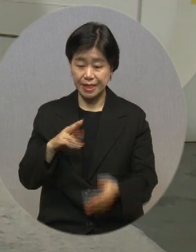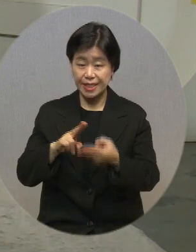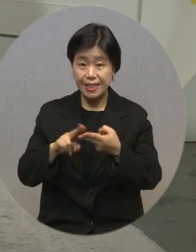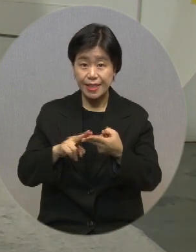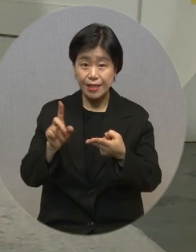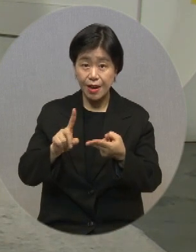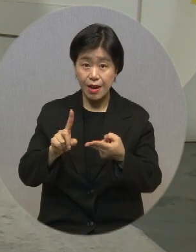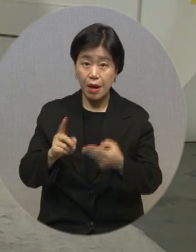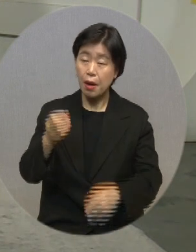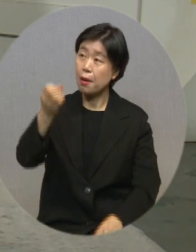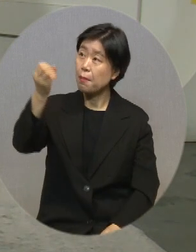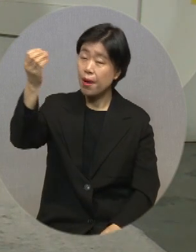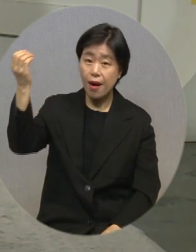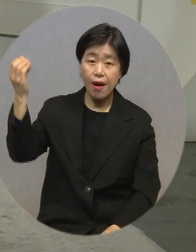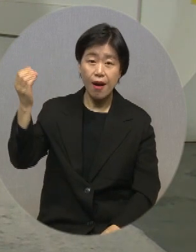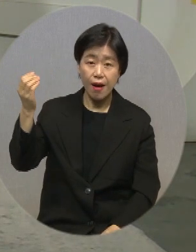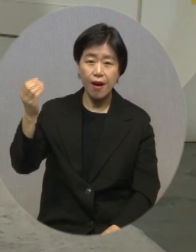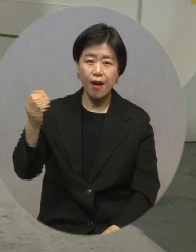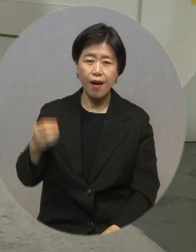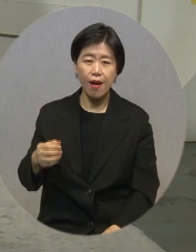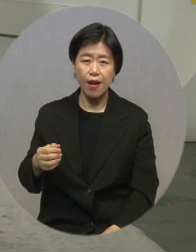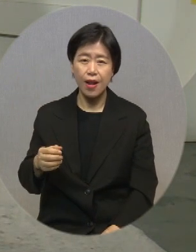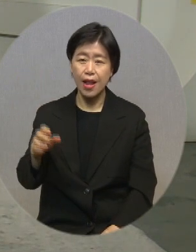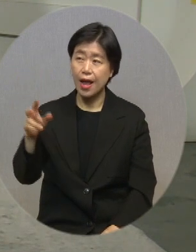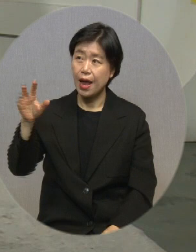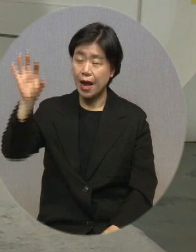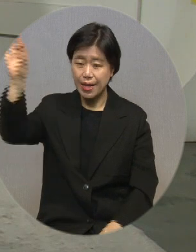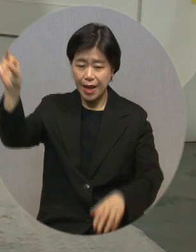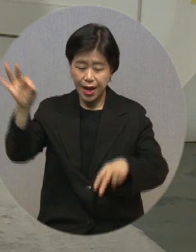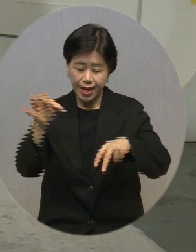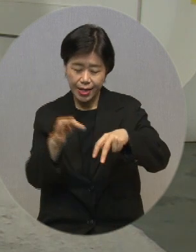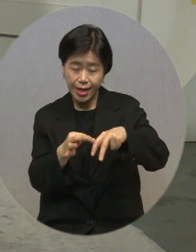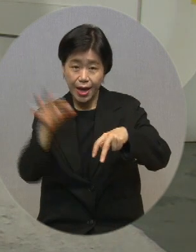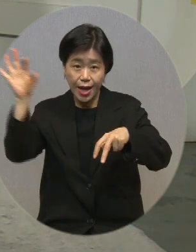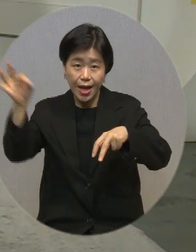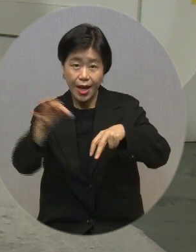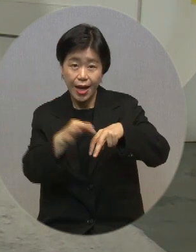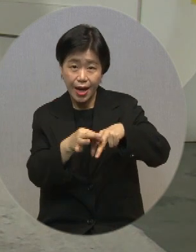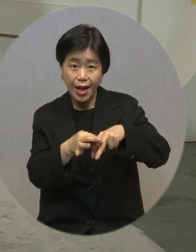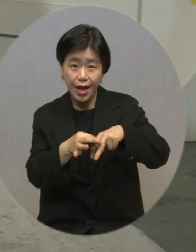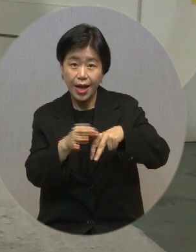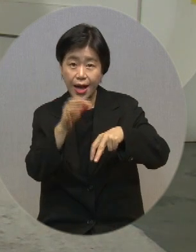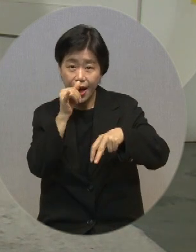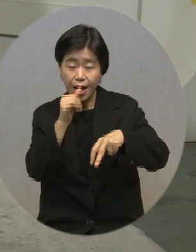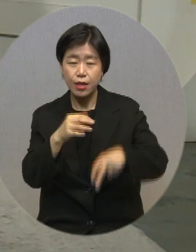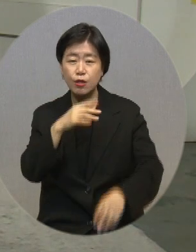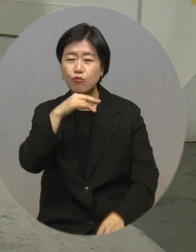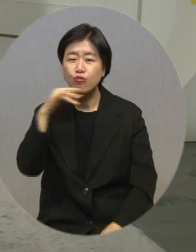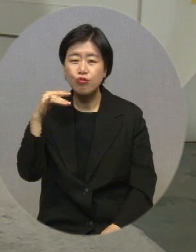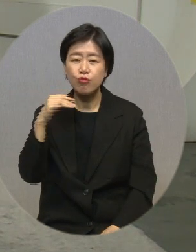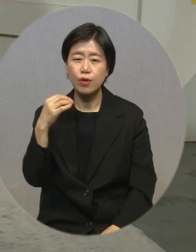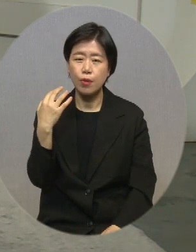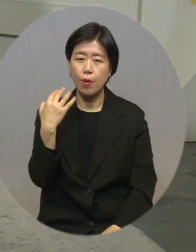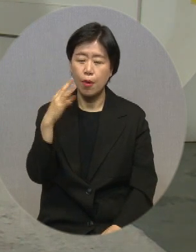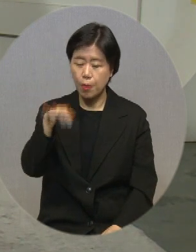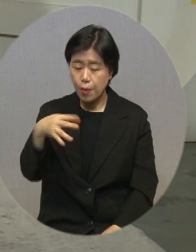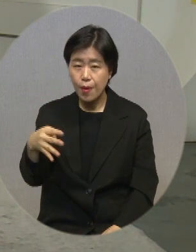별 하나씩 달라가지고 다리에다가 붙여가지고 입안에 붙인 검은색과 보라색을